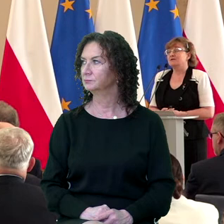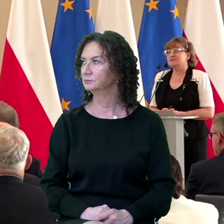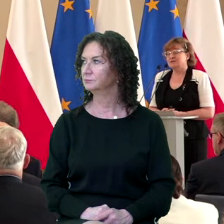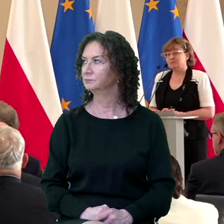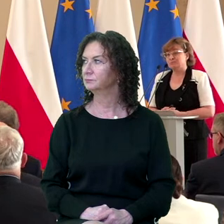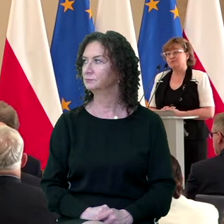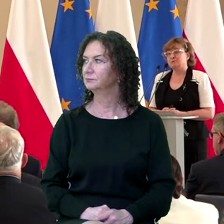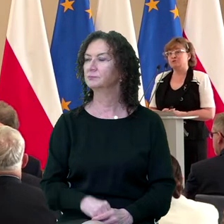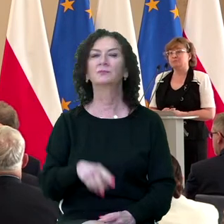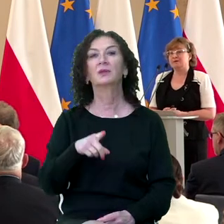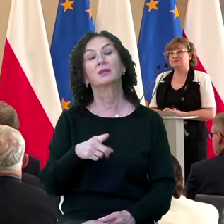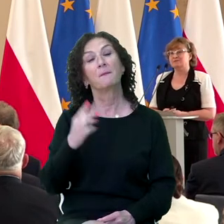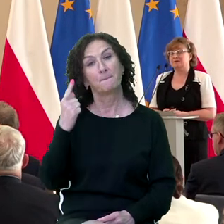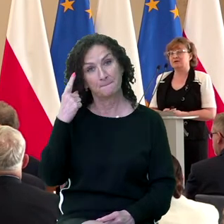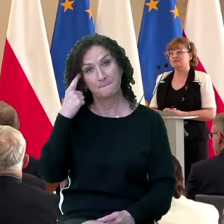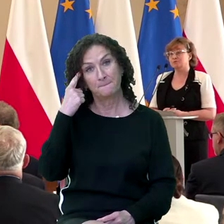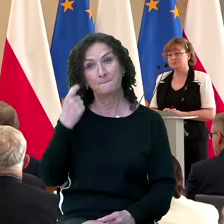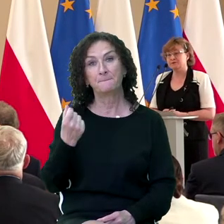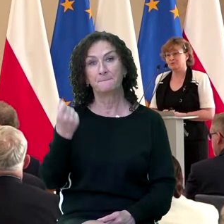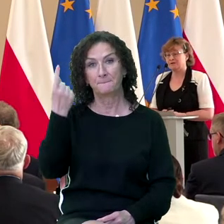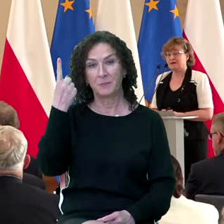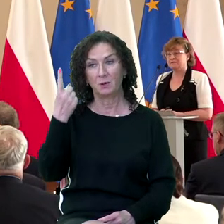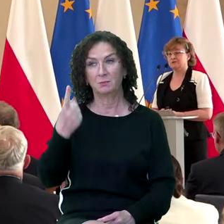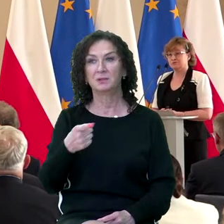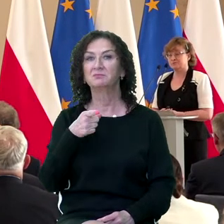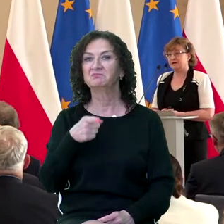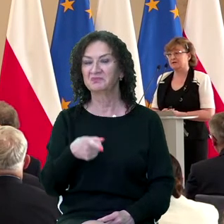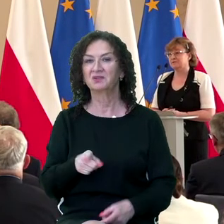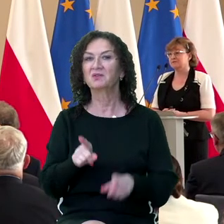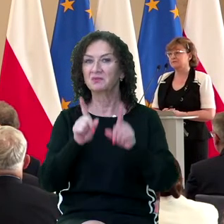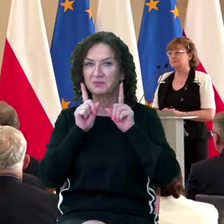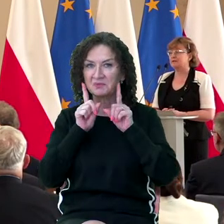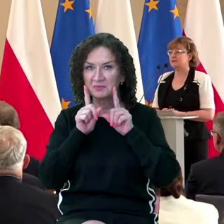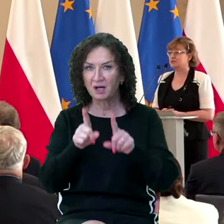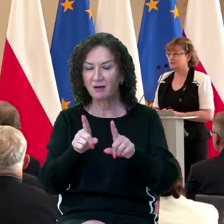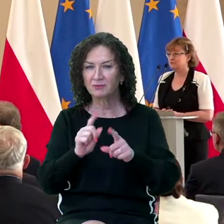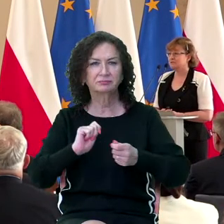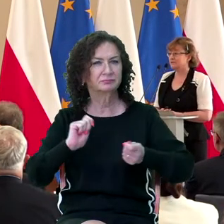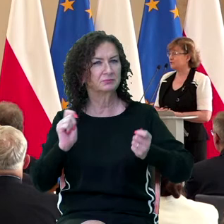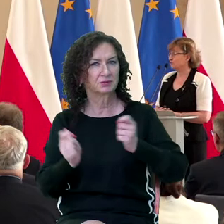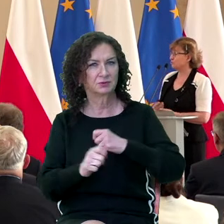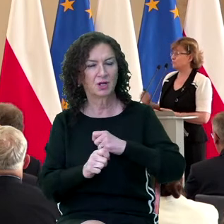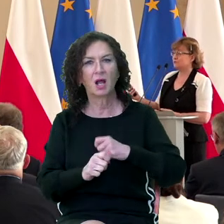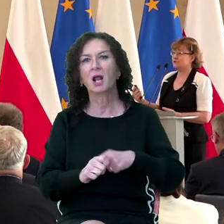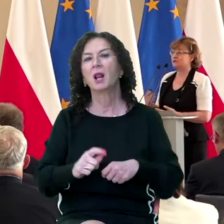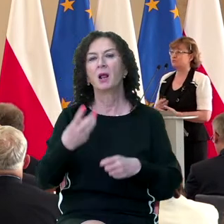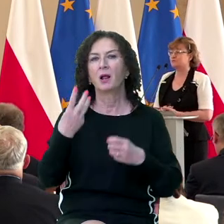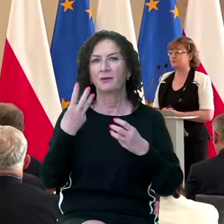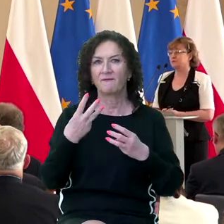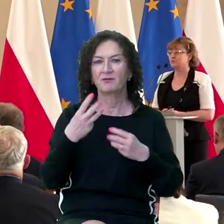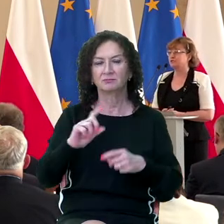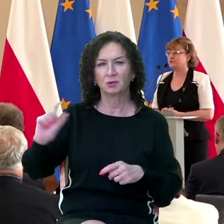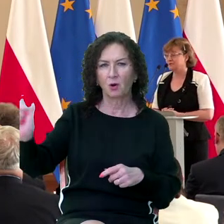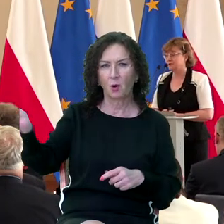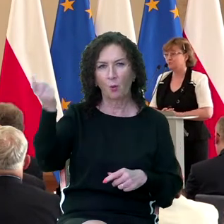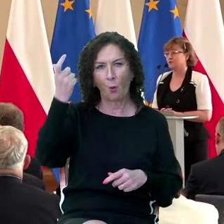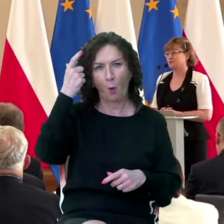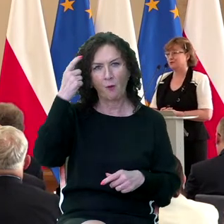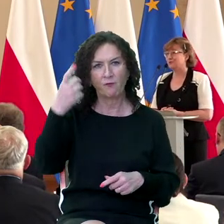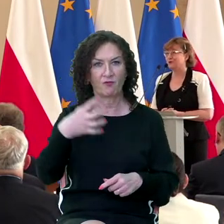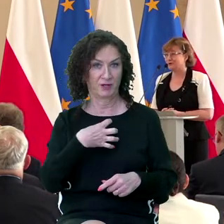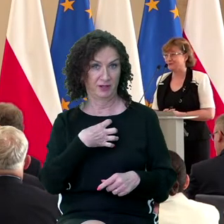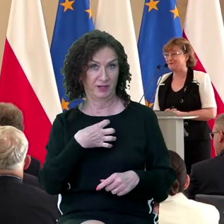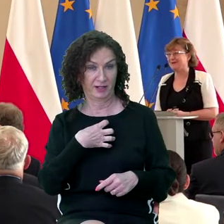I ten pomysł, proszę Państwa, przybrał realne rozmiary. Pan naczelny dyrektor, który dzisiaj ku swojemu zdziwieniu